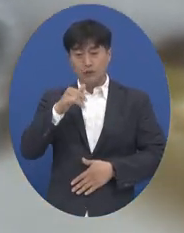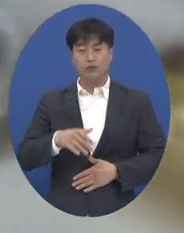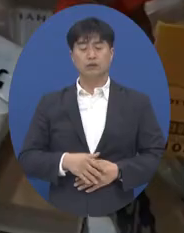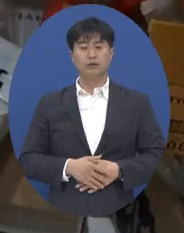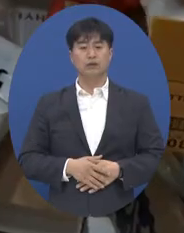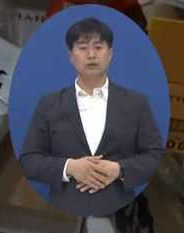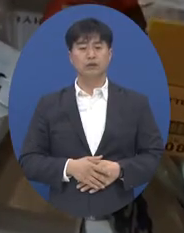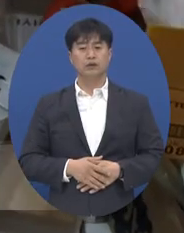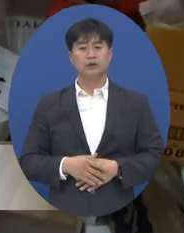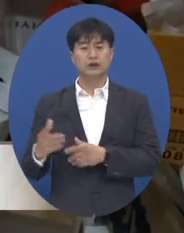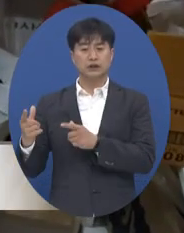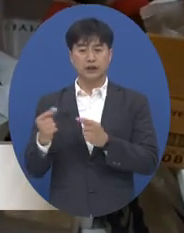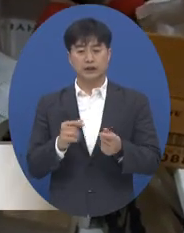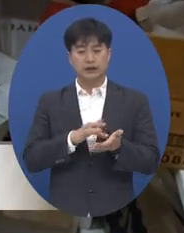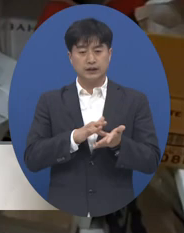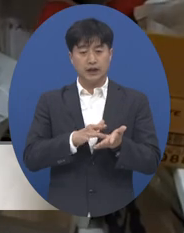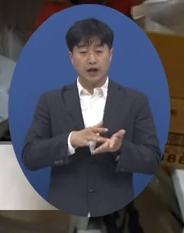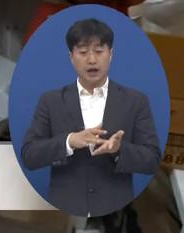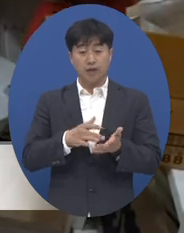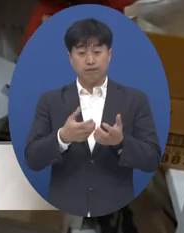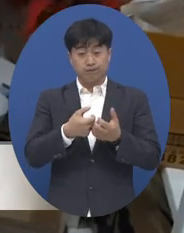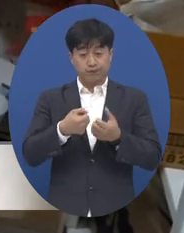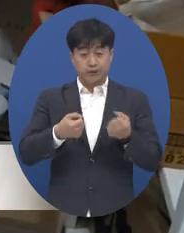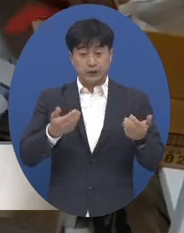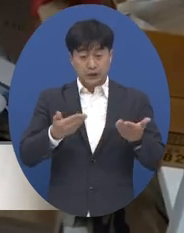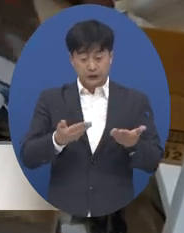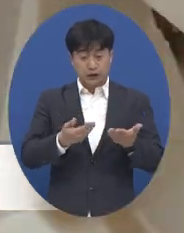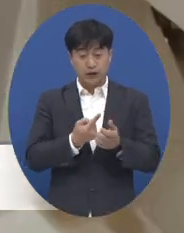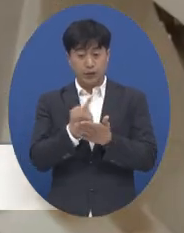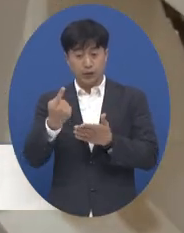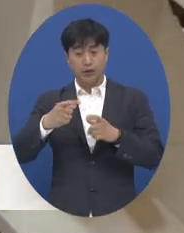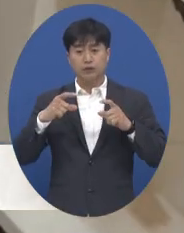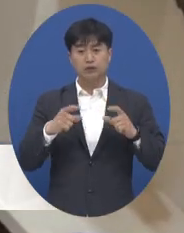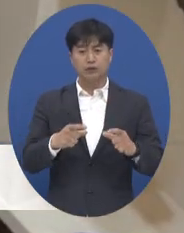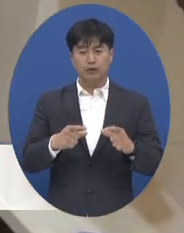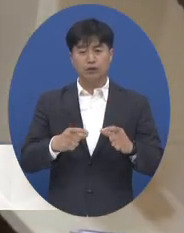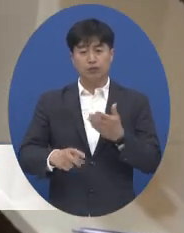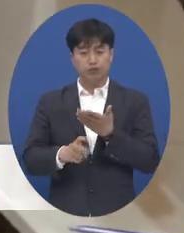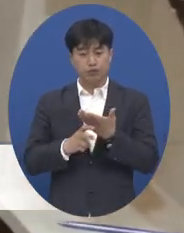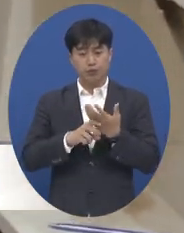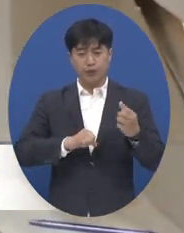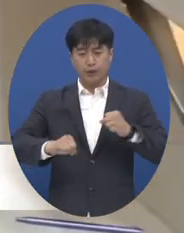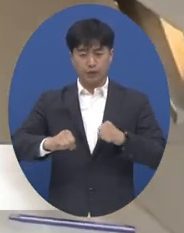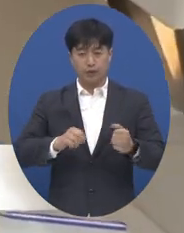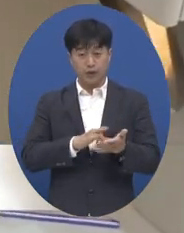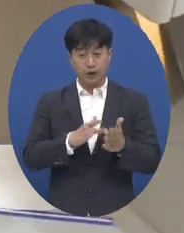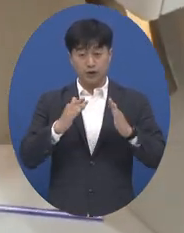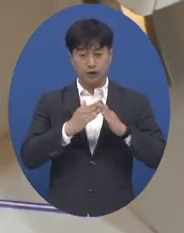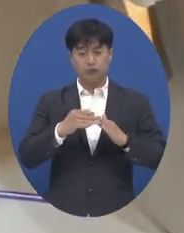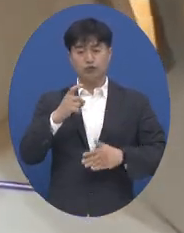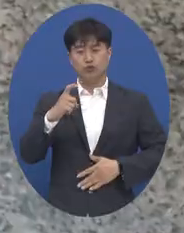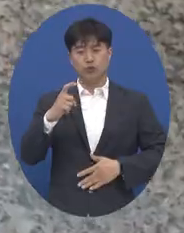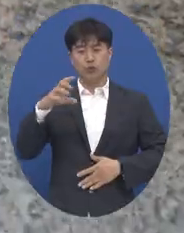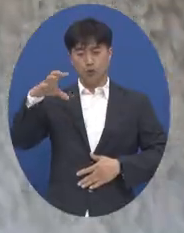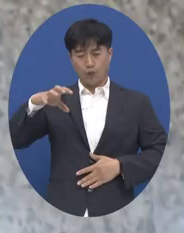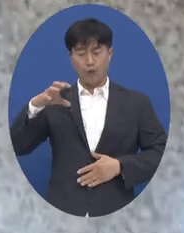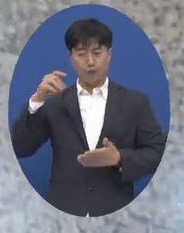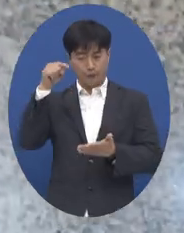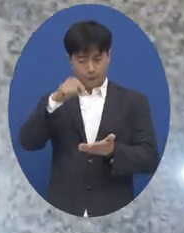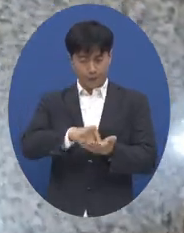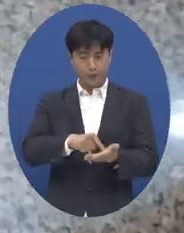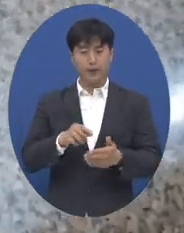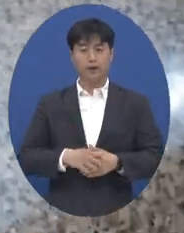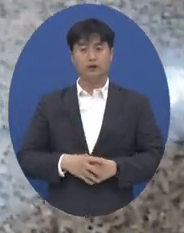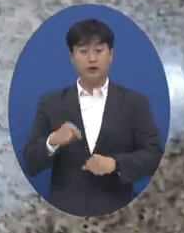있었습니다. 이렇게 의약분업 예외 지역에서 불법 행위를 저지른 약국 10곳이 적발됐습니다.